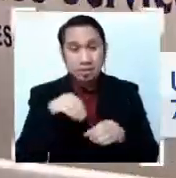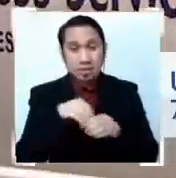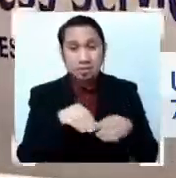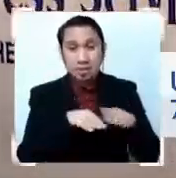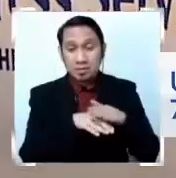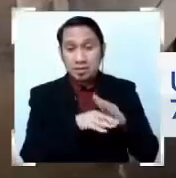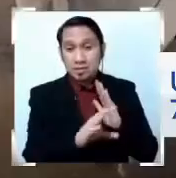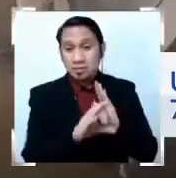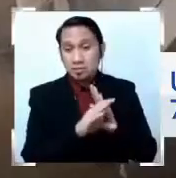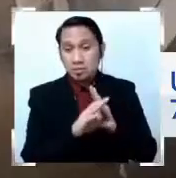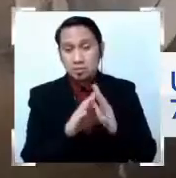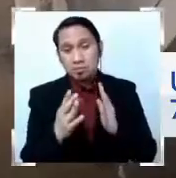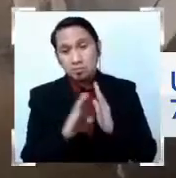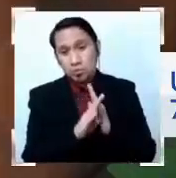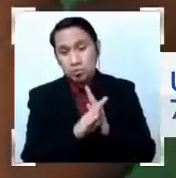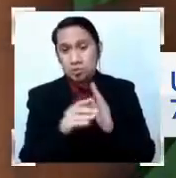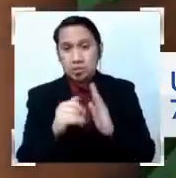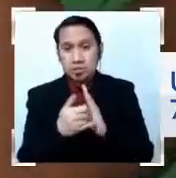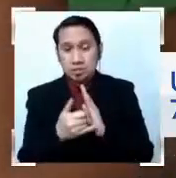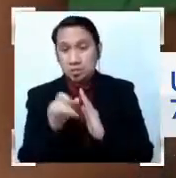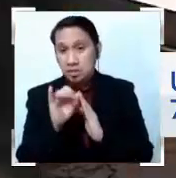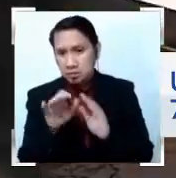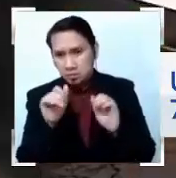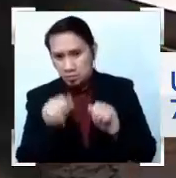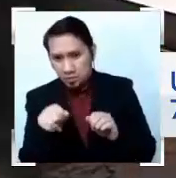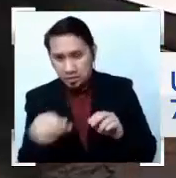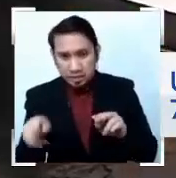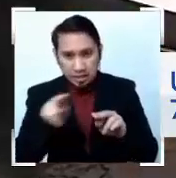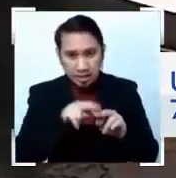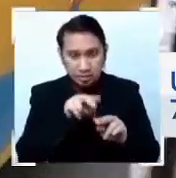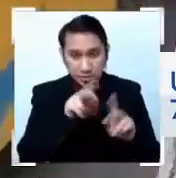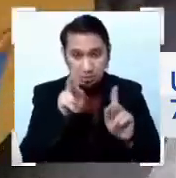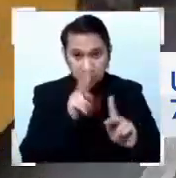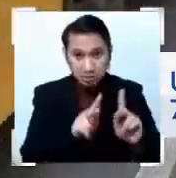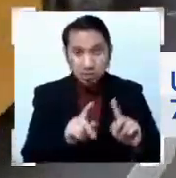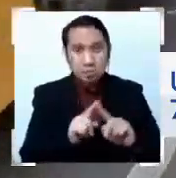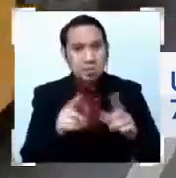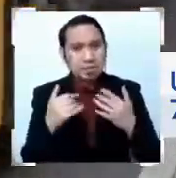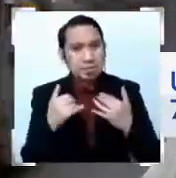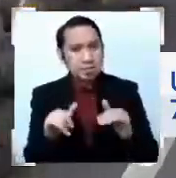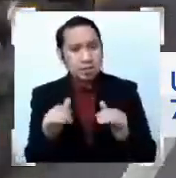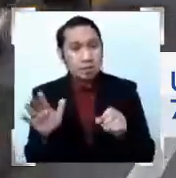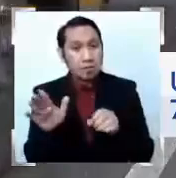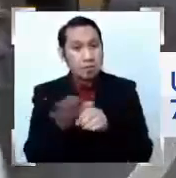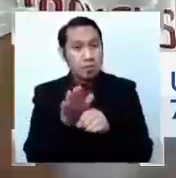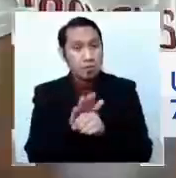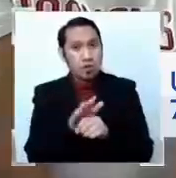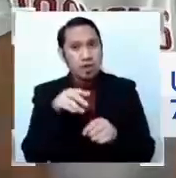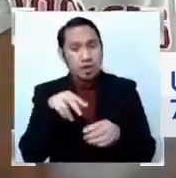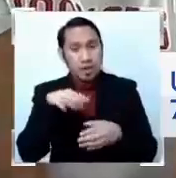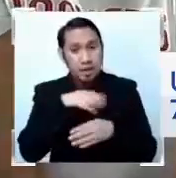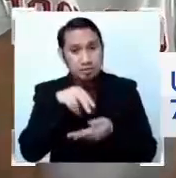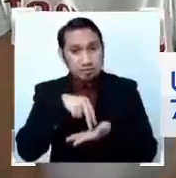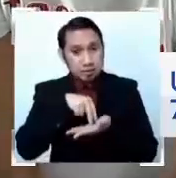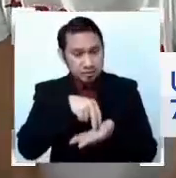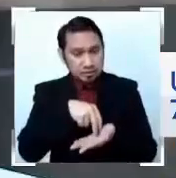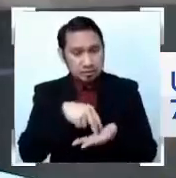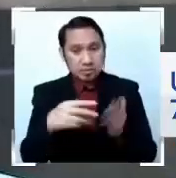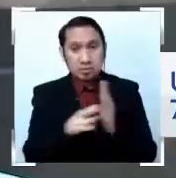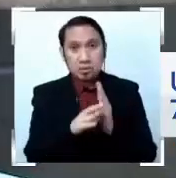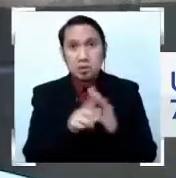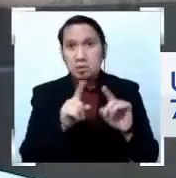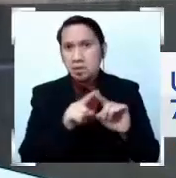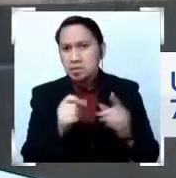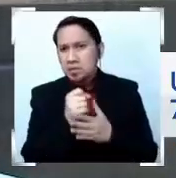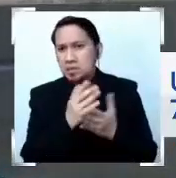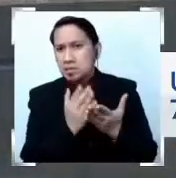UV Express kung ilan ang madaragdag sa pasahero. Bawal pa rin ang sobrang punuan at tayuan ng mga pasahero. Pero bakit may mga upo ang